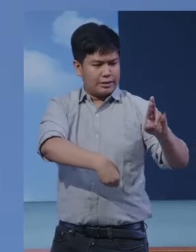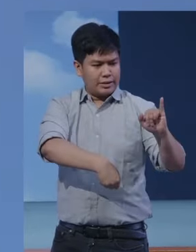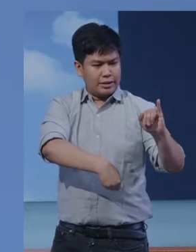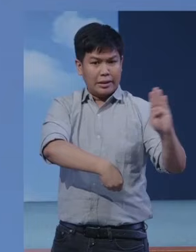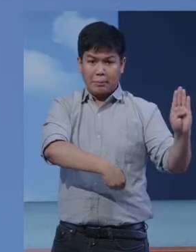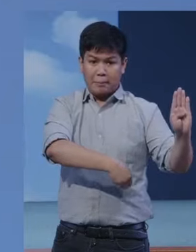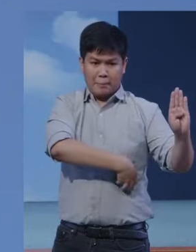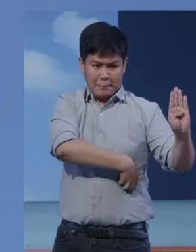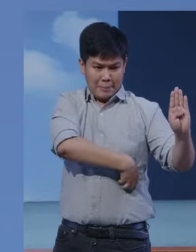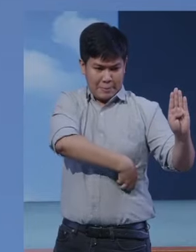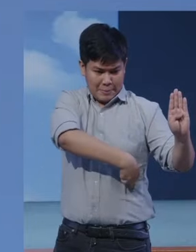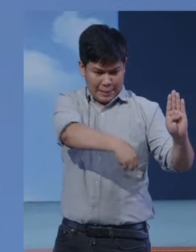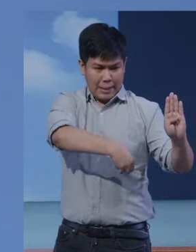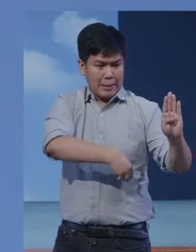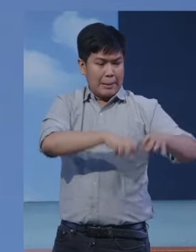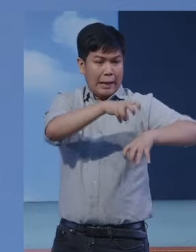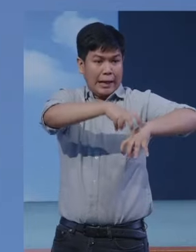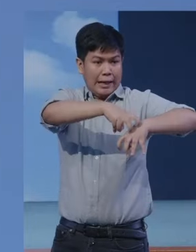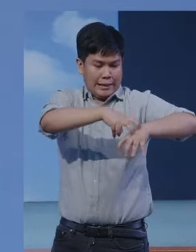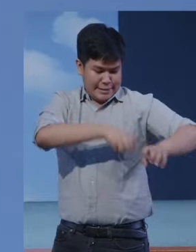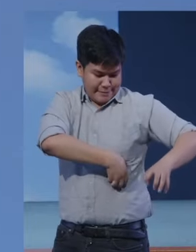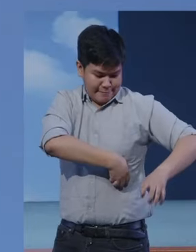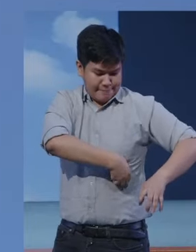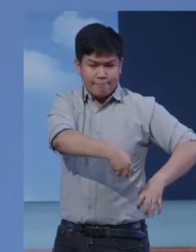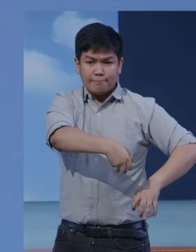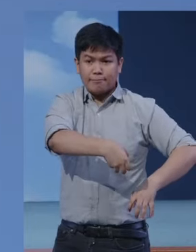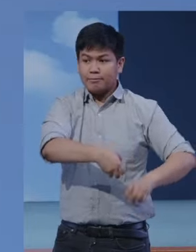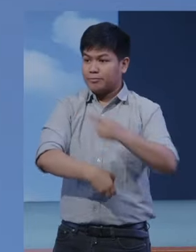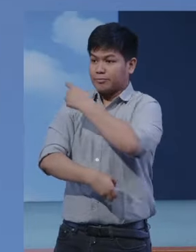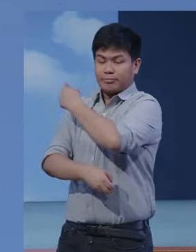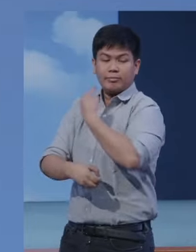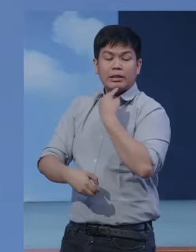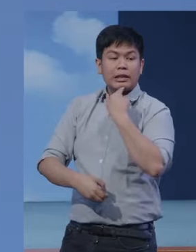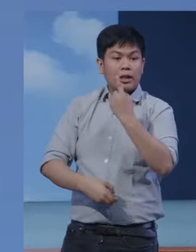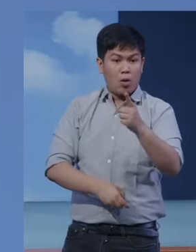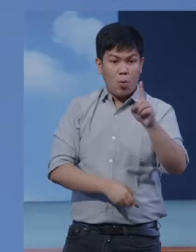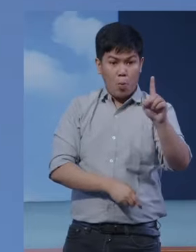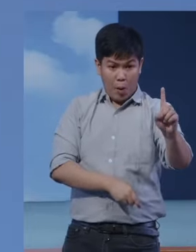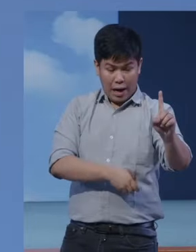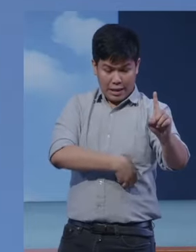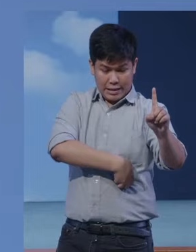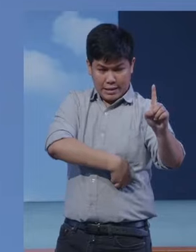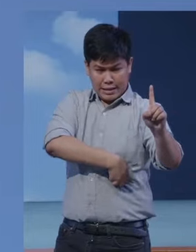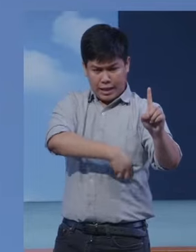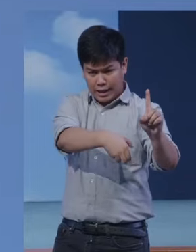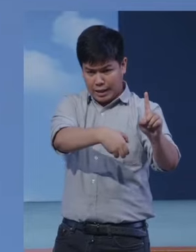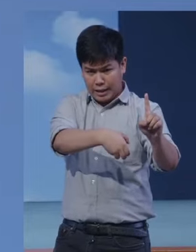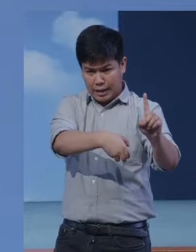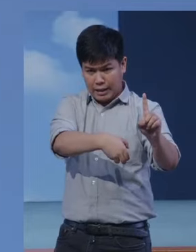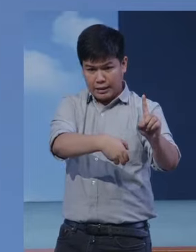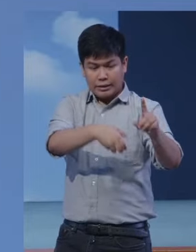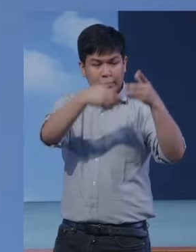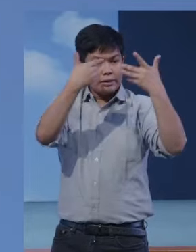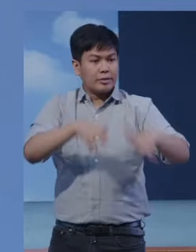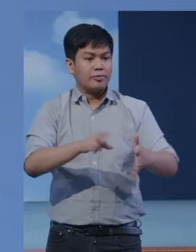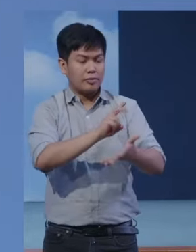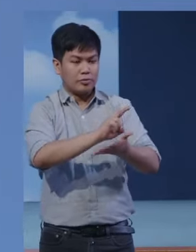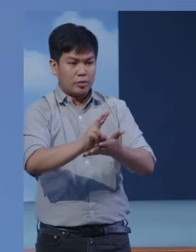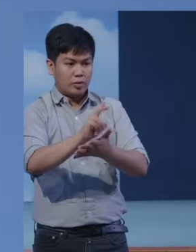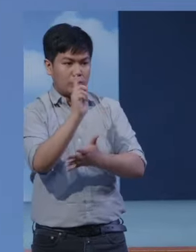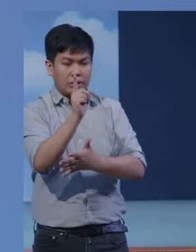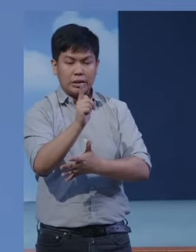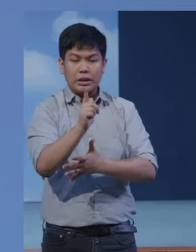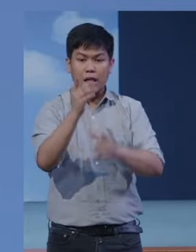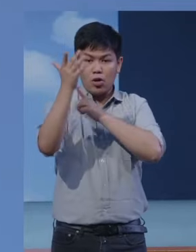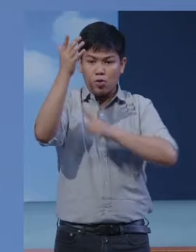kanyang tagiliran ah sabi dito He took one of his ribs that's verse 22 and the rib that